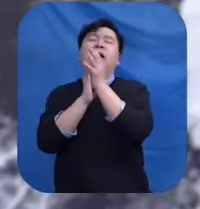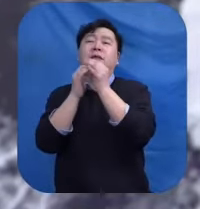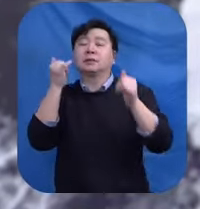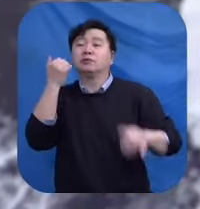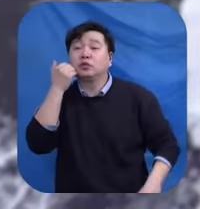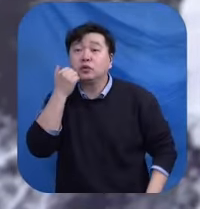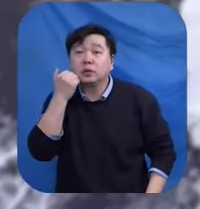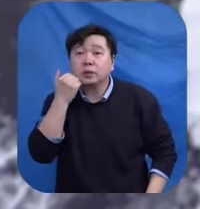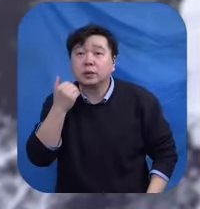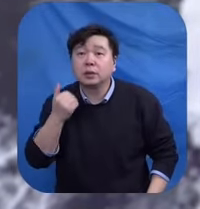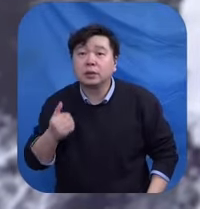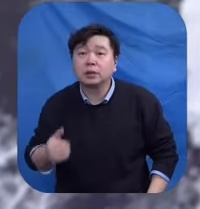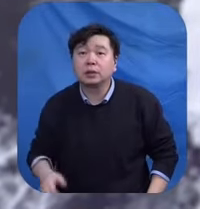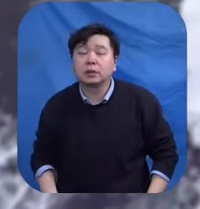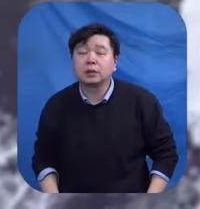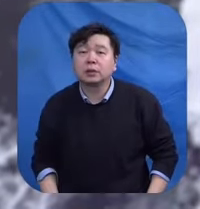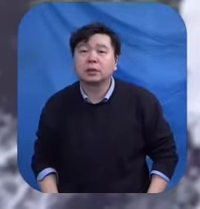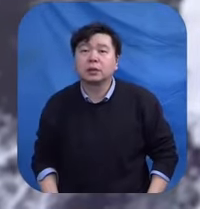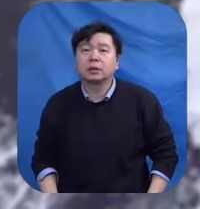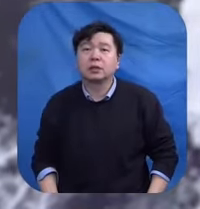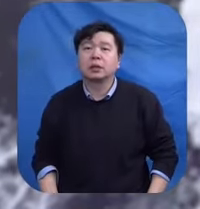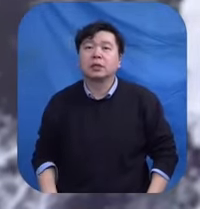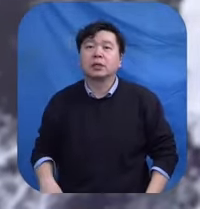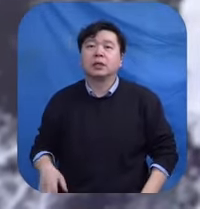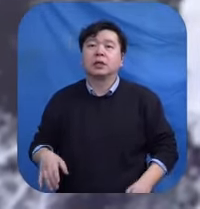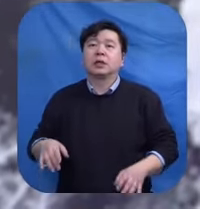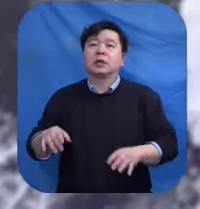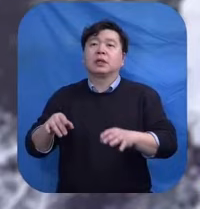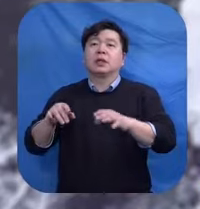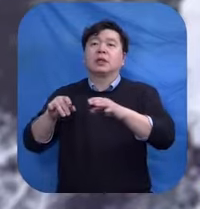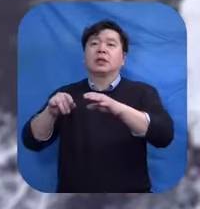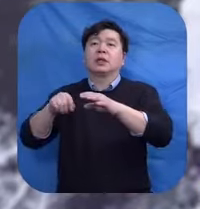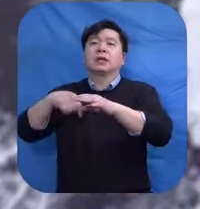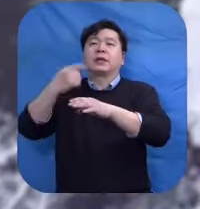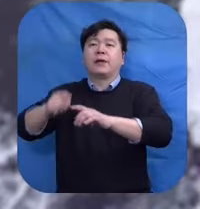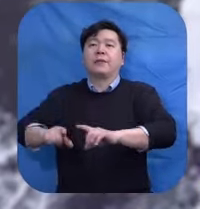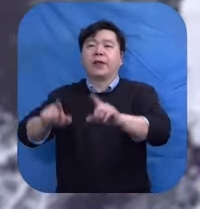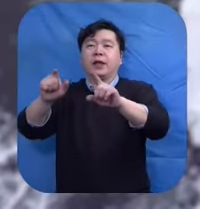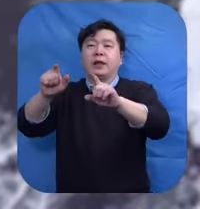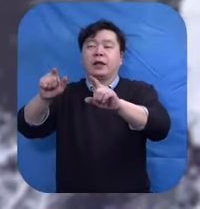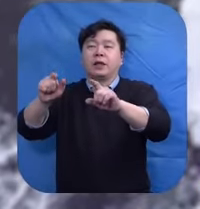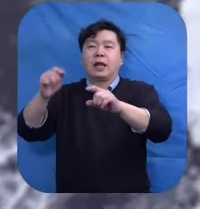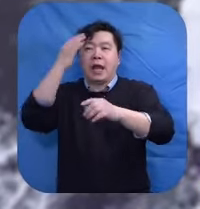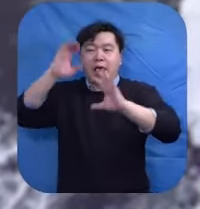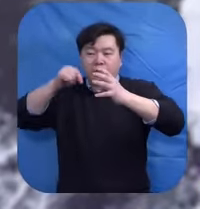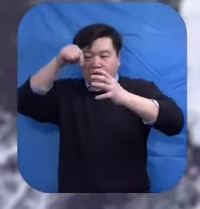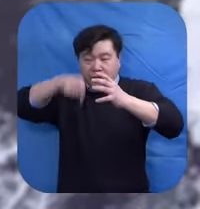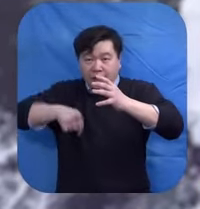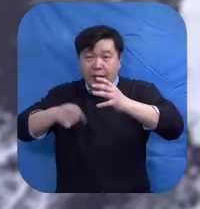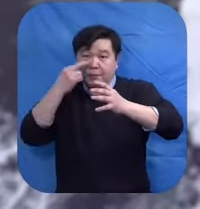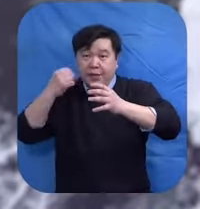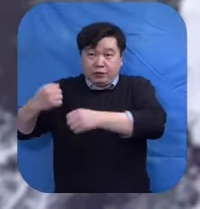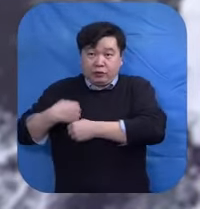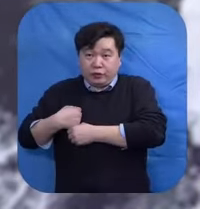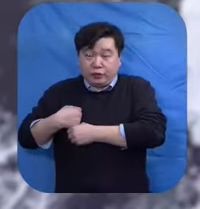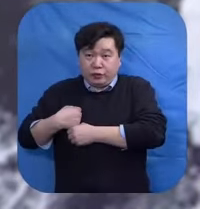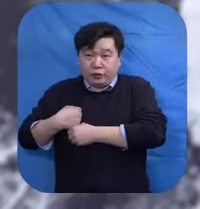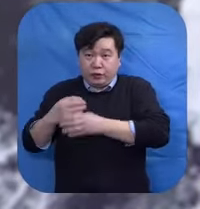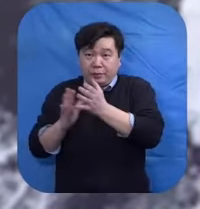여러분? 바로 그 다음날 주한미군 사령관이